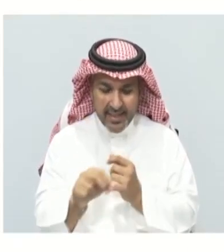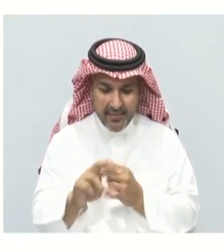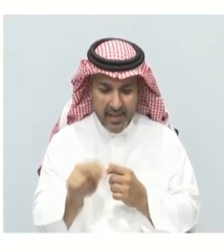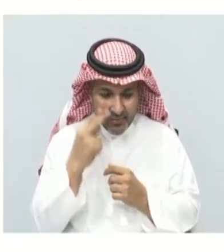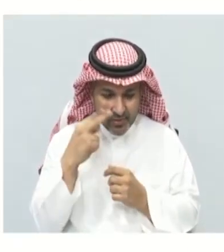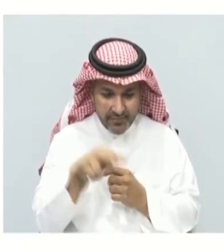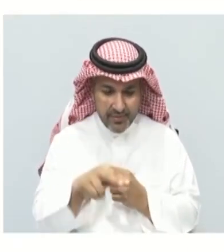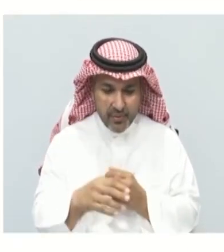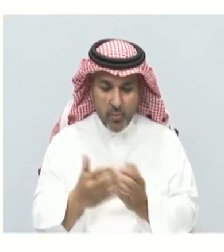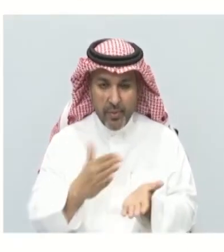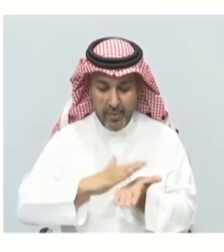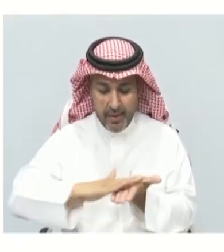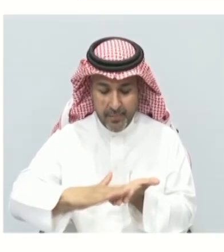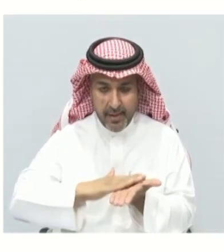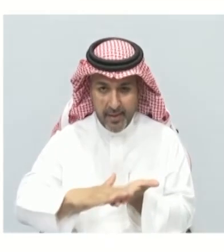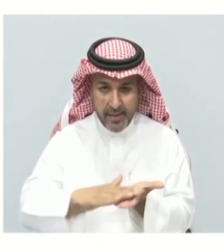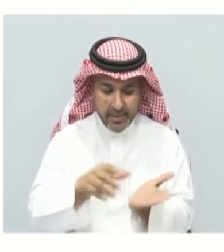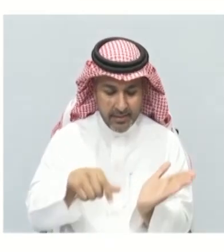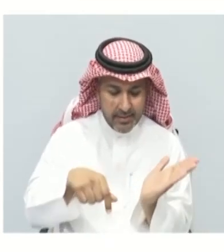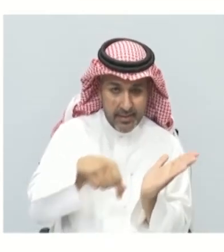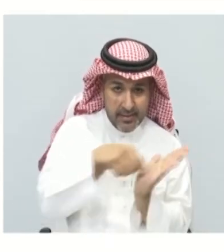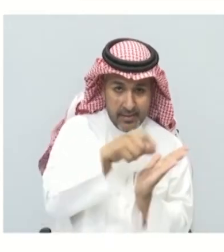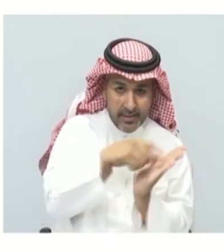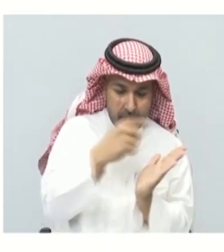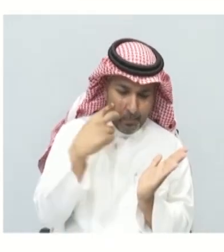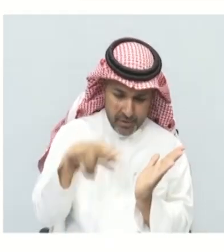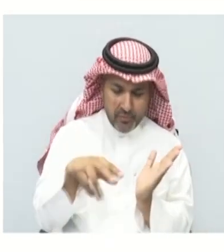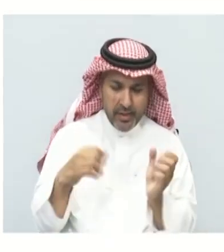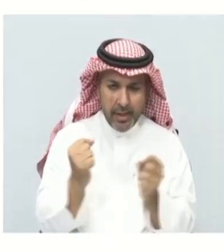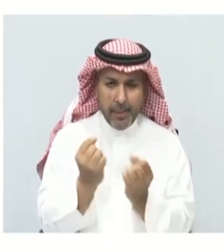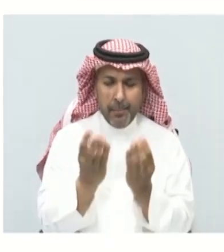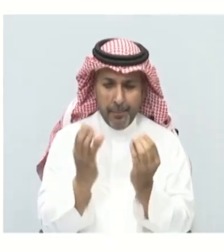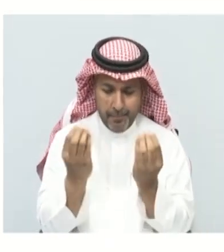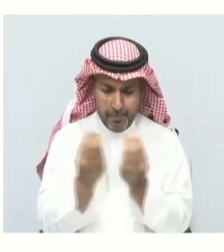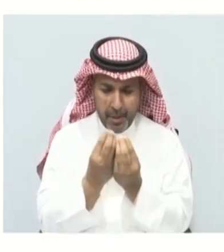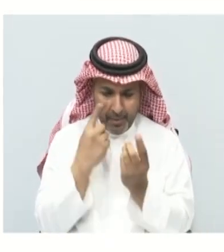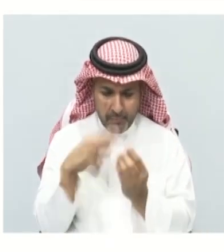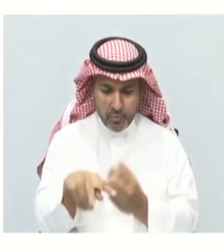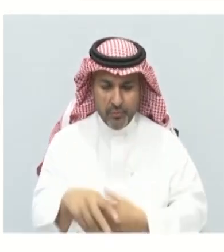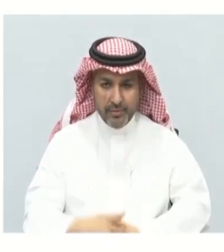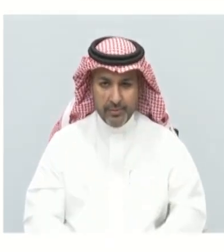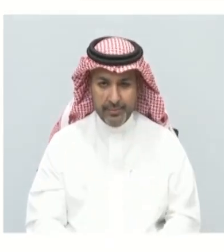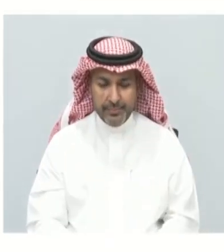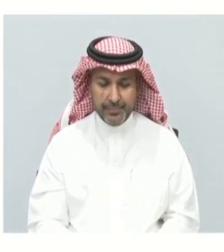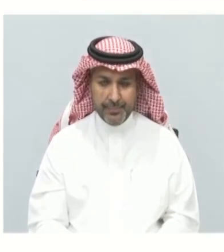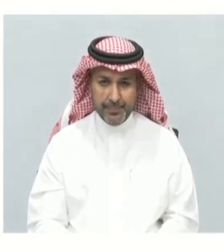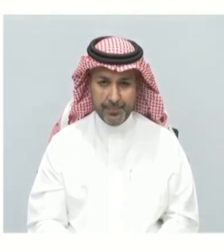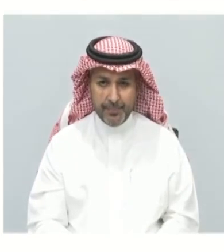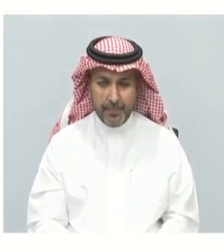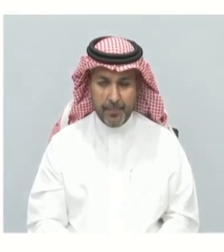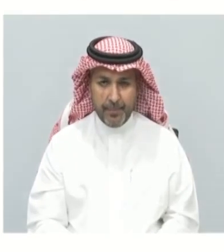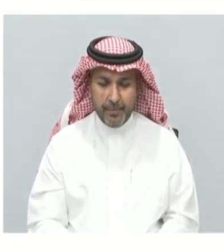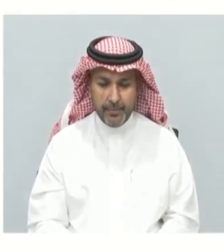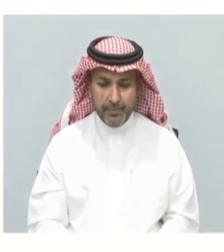كذلك لوح خشبي لاستخدامه في اثناء التجربه ومؤقت الشريط الورقي طبعا استعنت عن